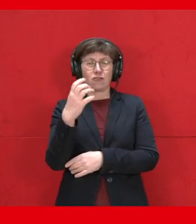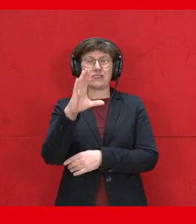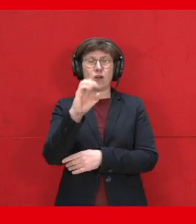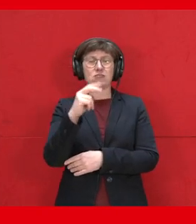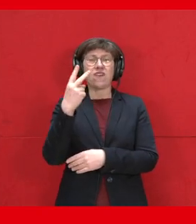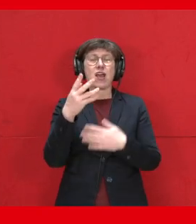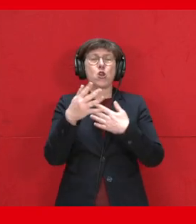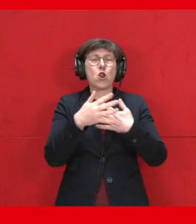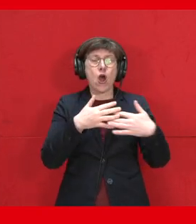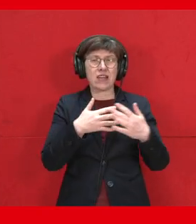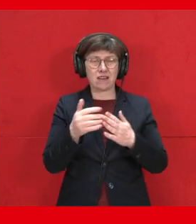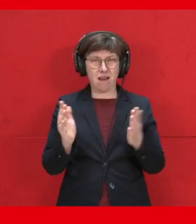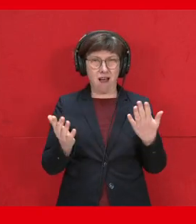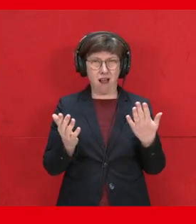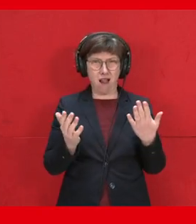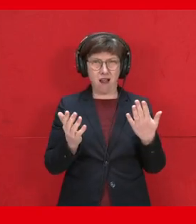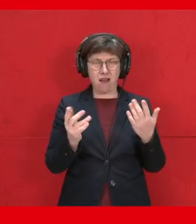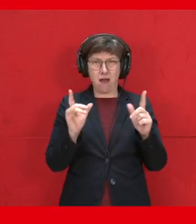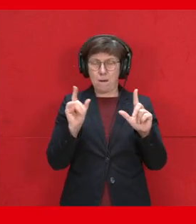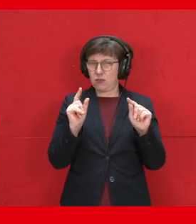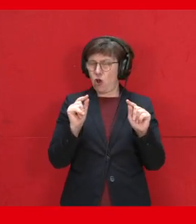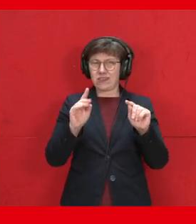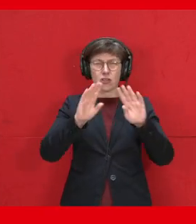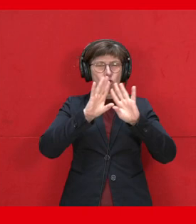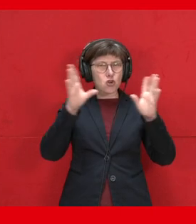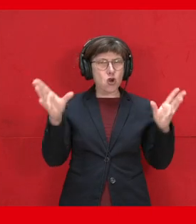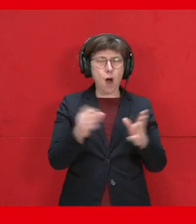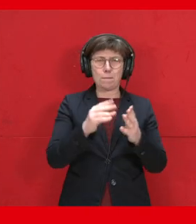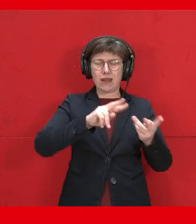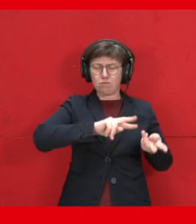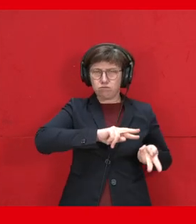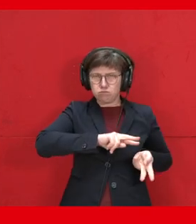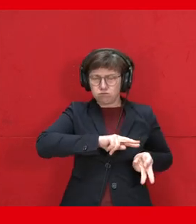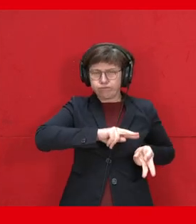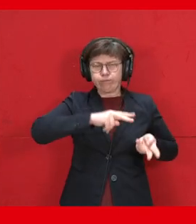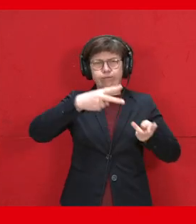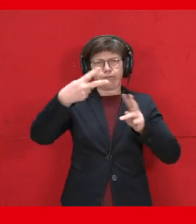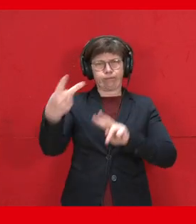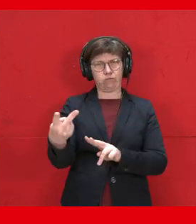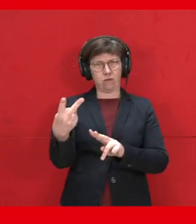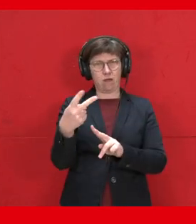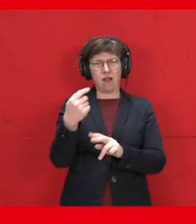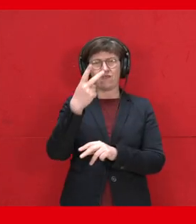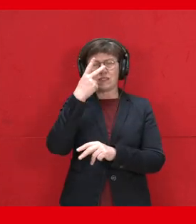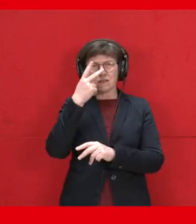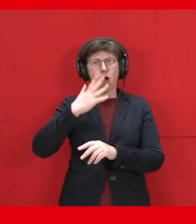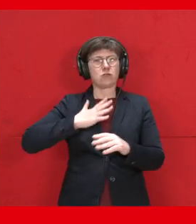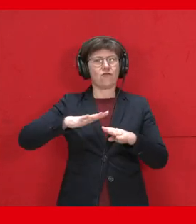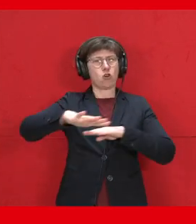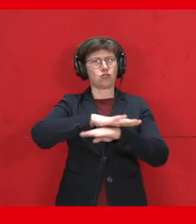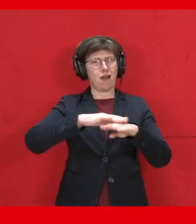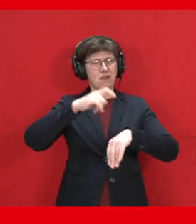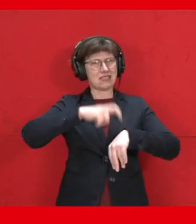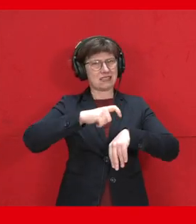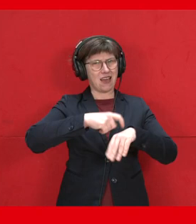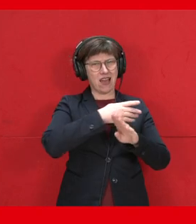zu wirtschaften, bedeutet einen kompletten Bruch mit all der Art und Weise, wie wir unseren Wohlstand in der ganzen